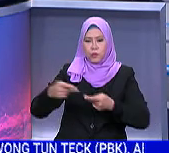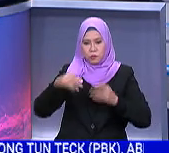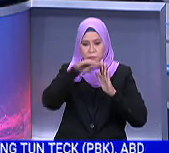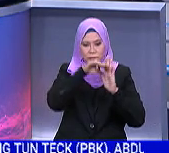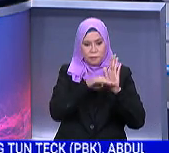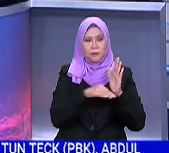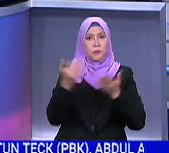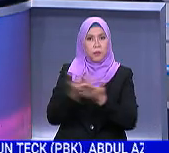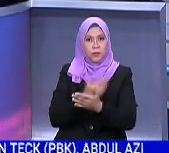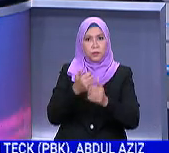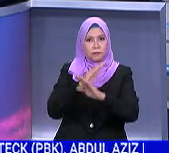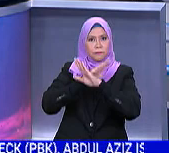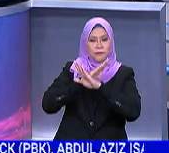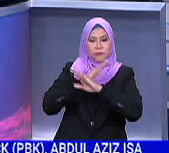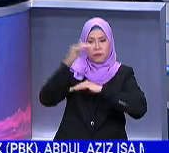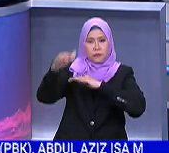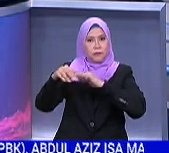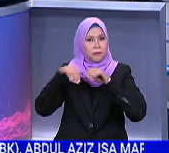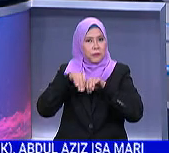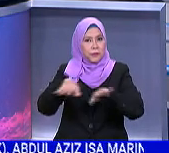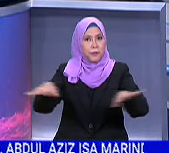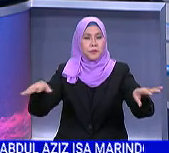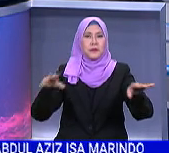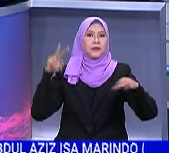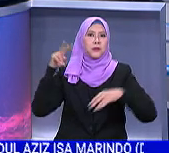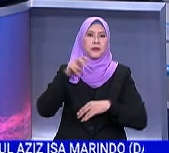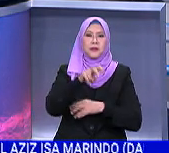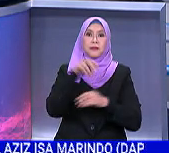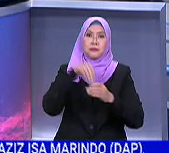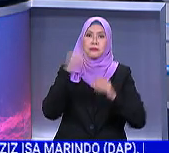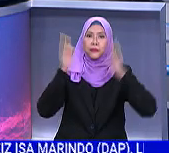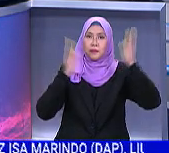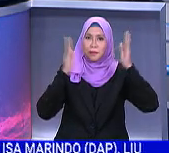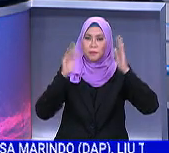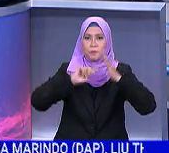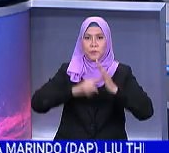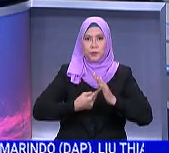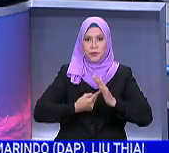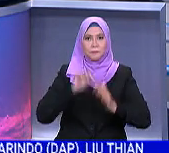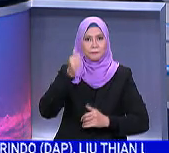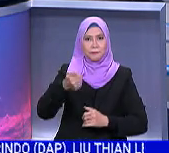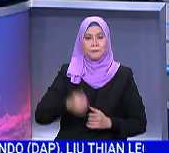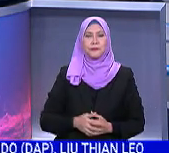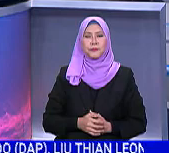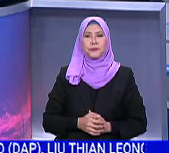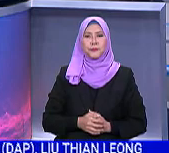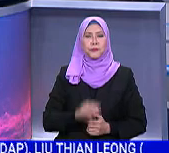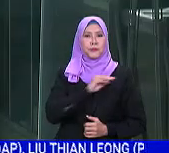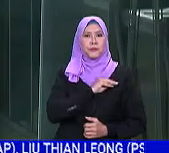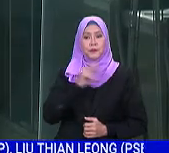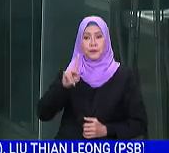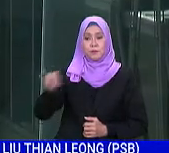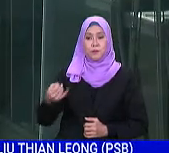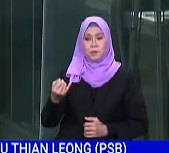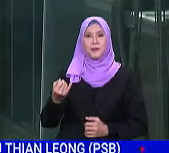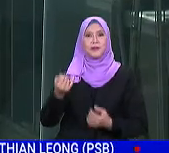bagi mencegah kemasukan dan penularan varian ini di Malaysia berkuat kuasa esok. Menterinya Khairi Jamaluddin